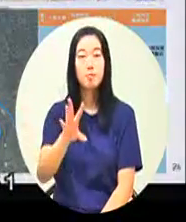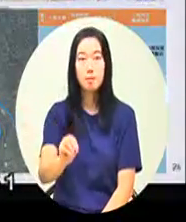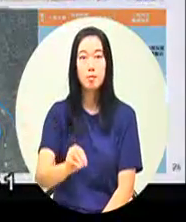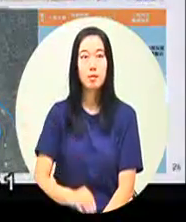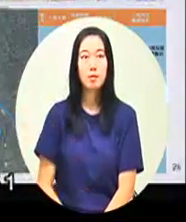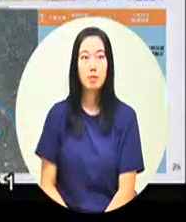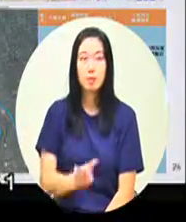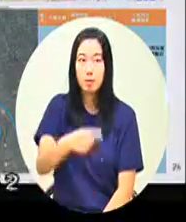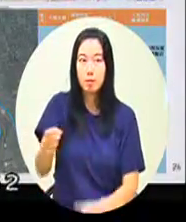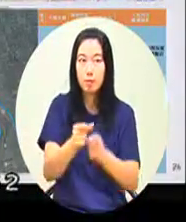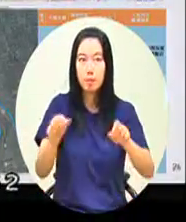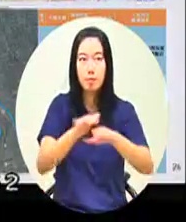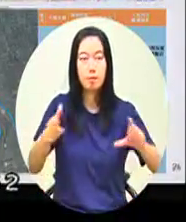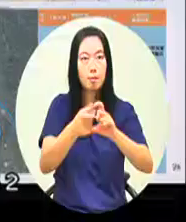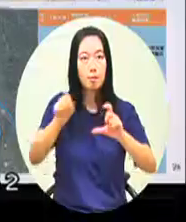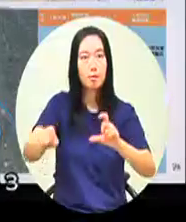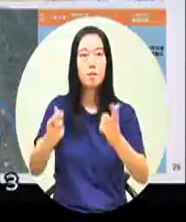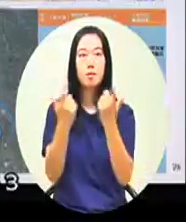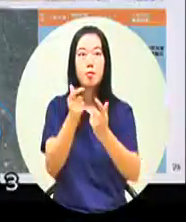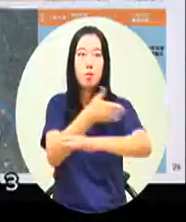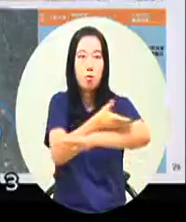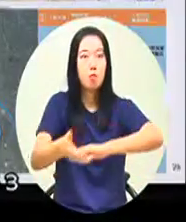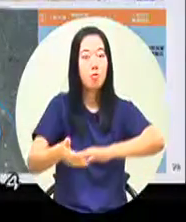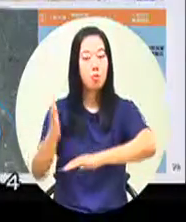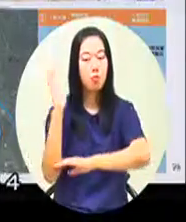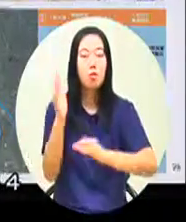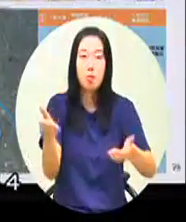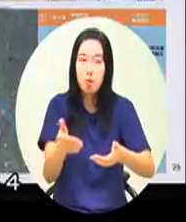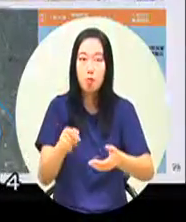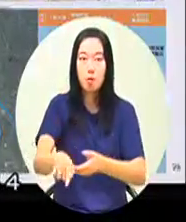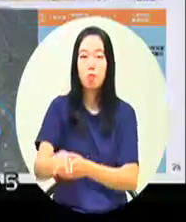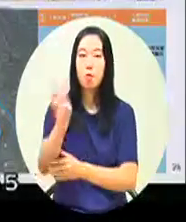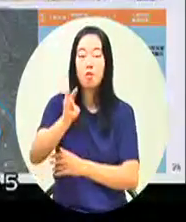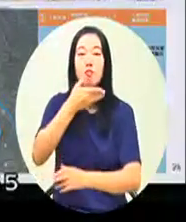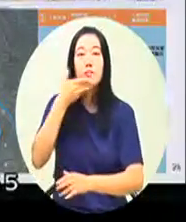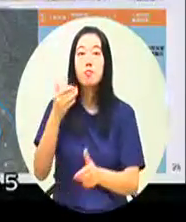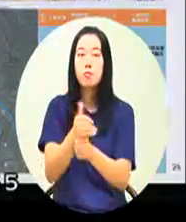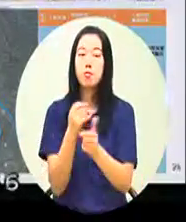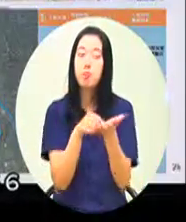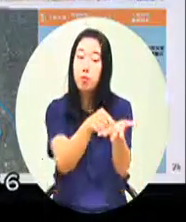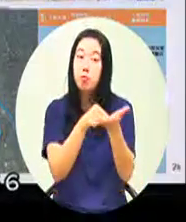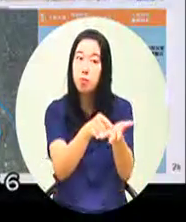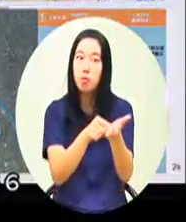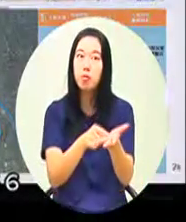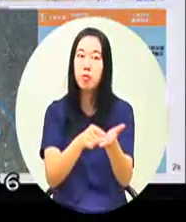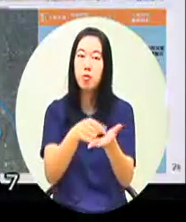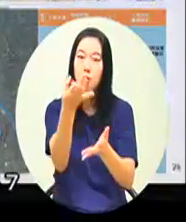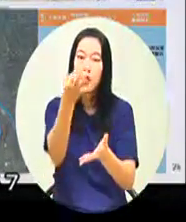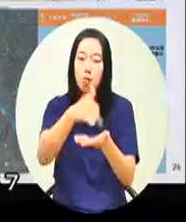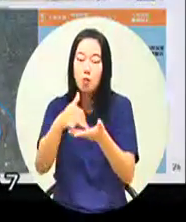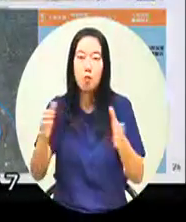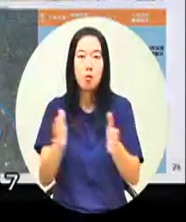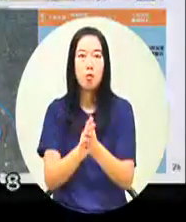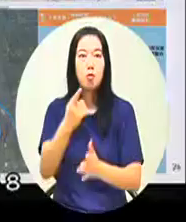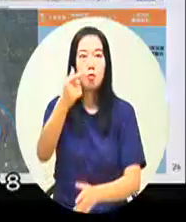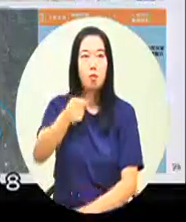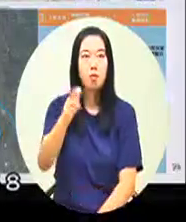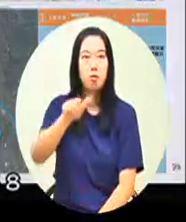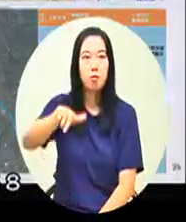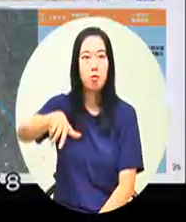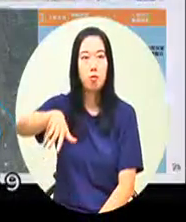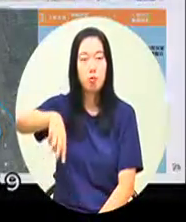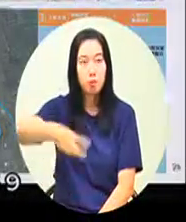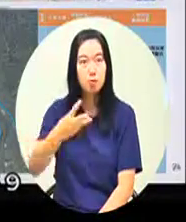是永安的一个北沟整治，那这个部分也是跟水利署这边来争取，那总经费是1亿6300万，